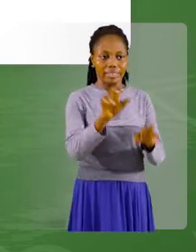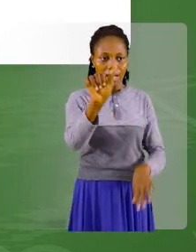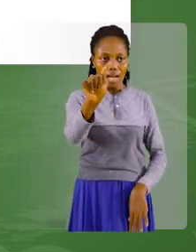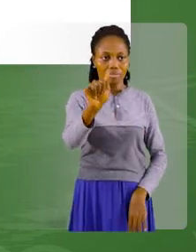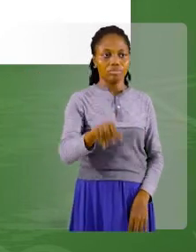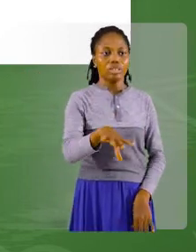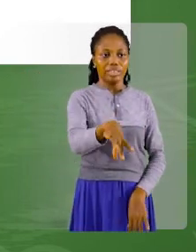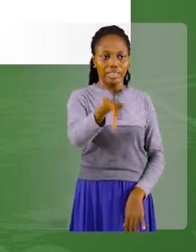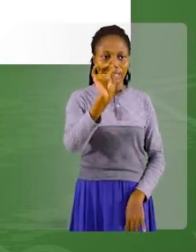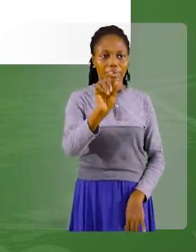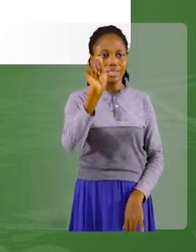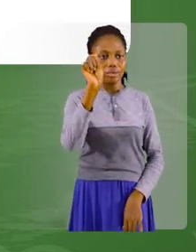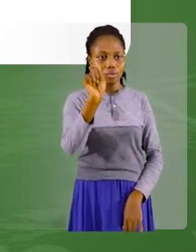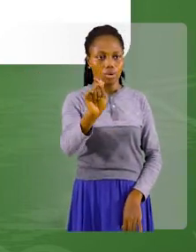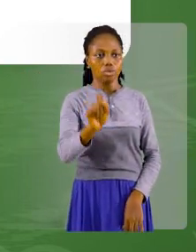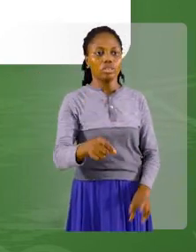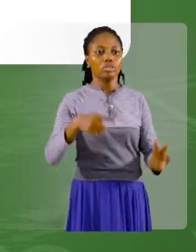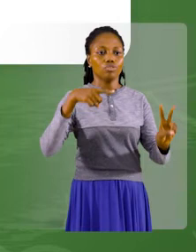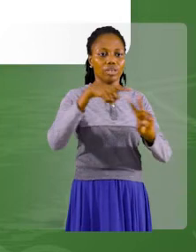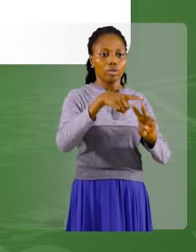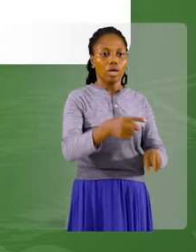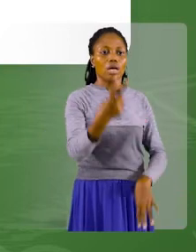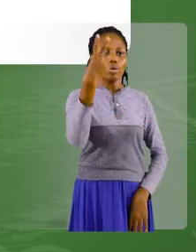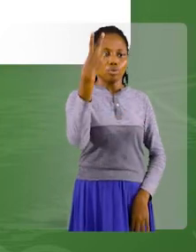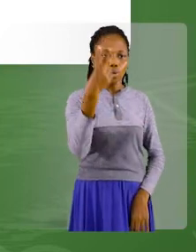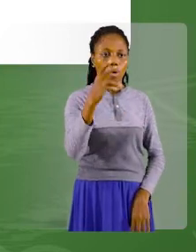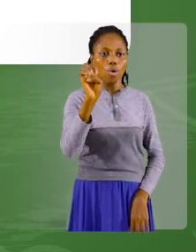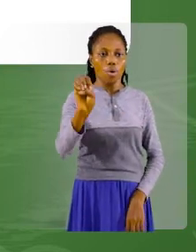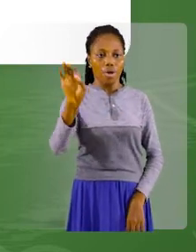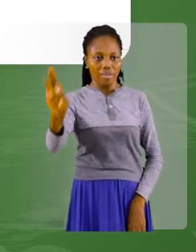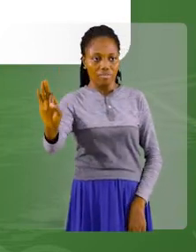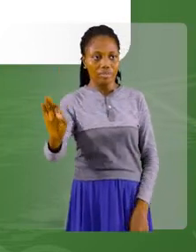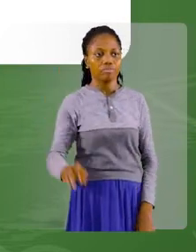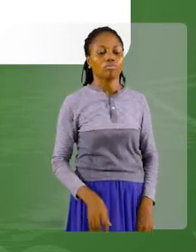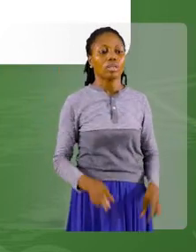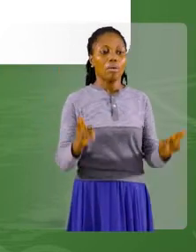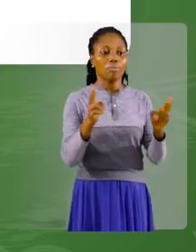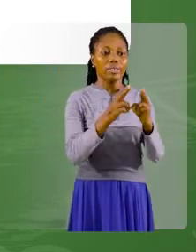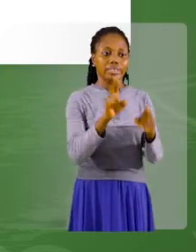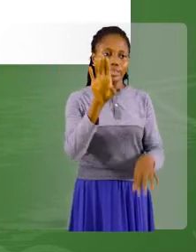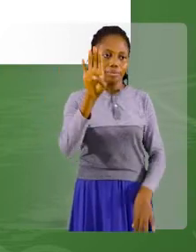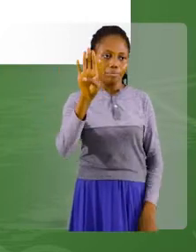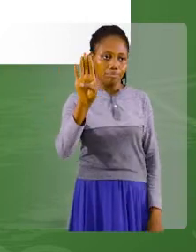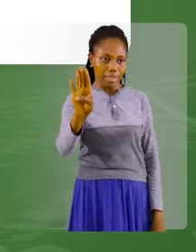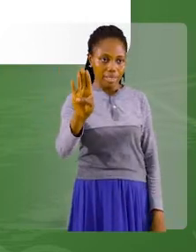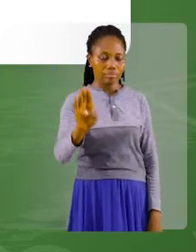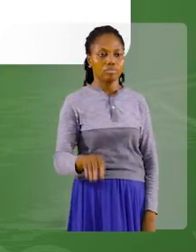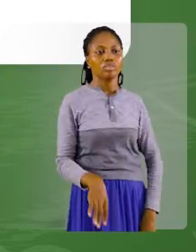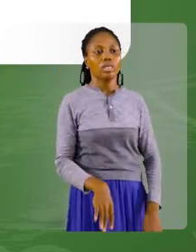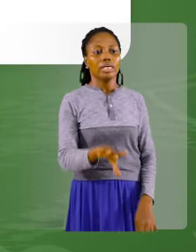a, détermine les coordonnées du vecteur 2EF. Et petit